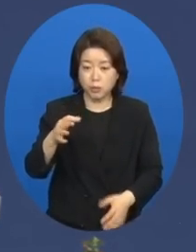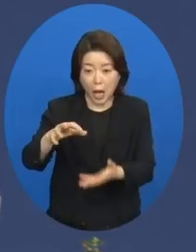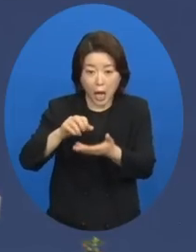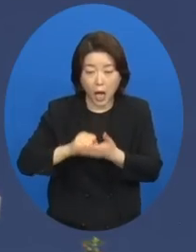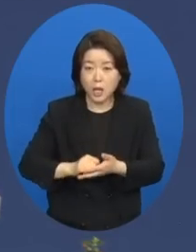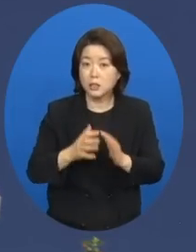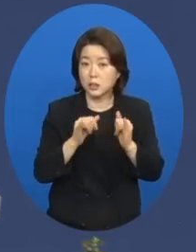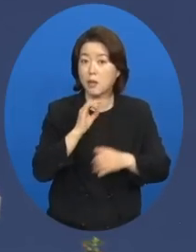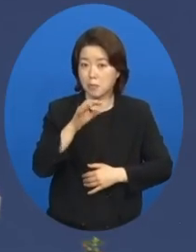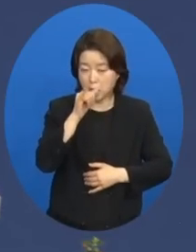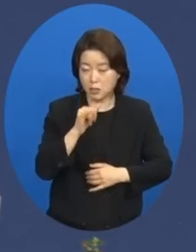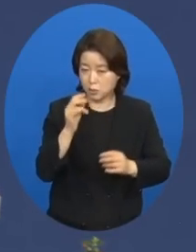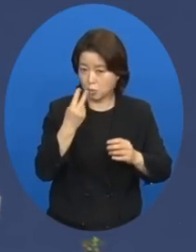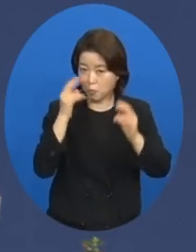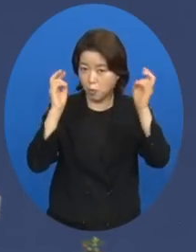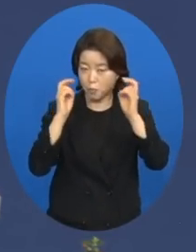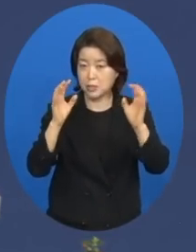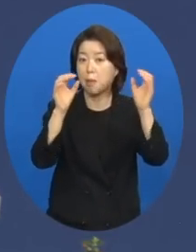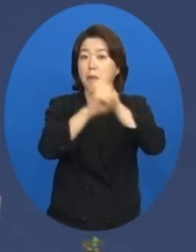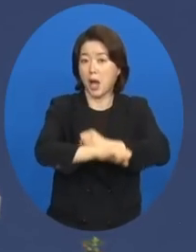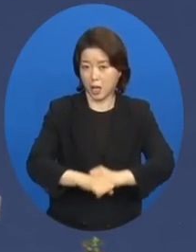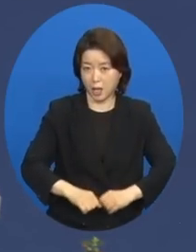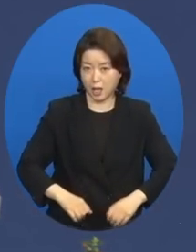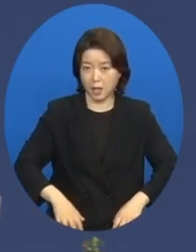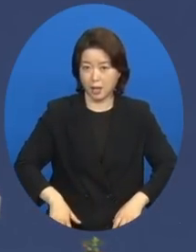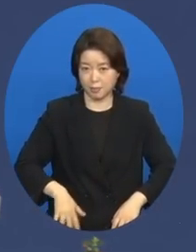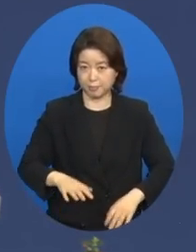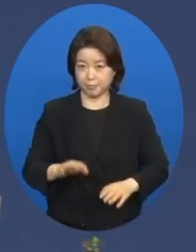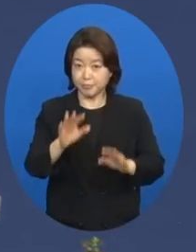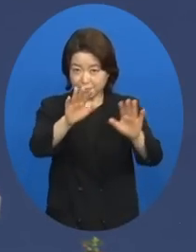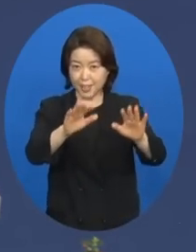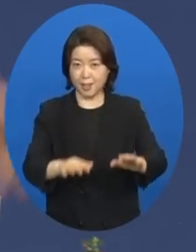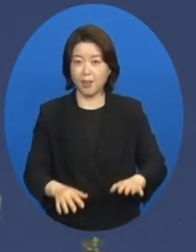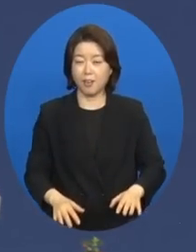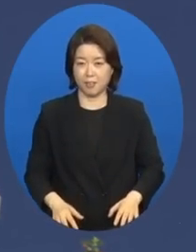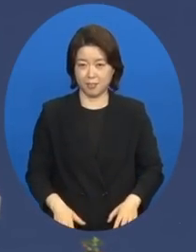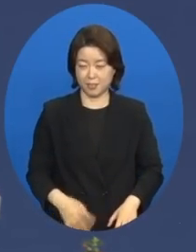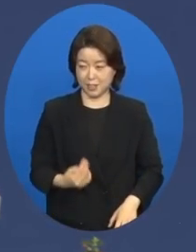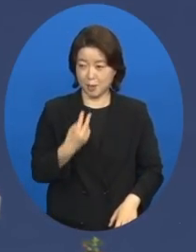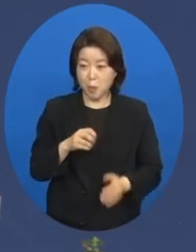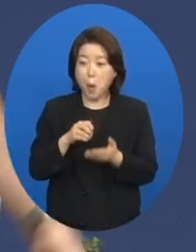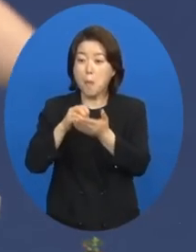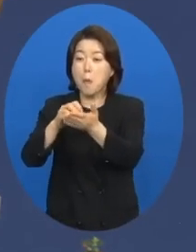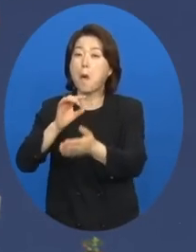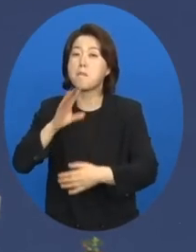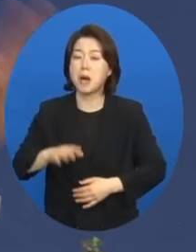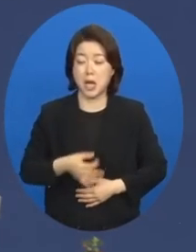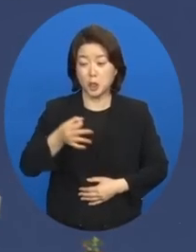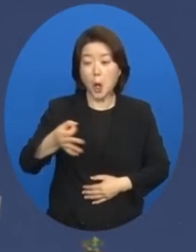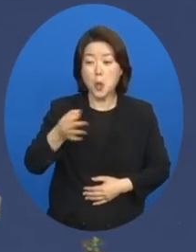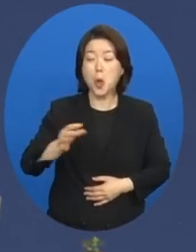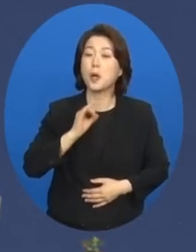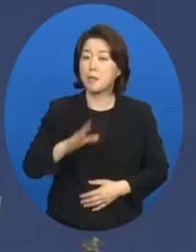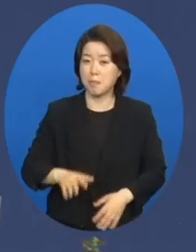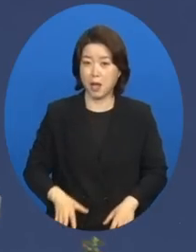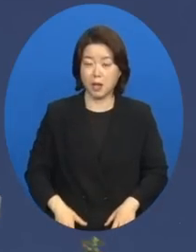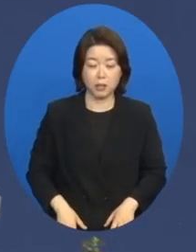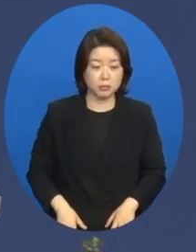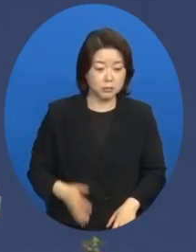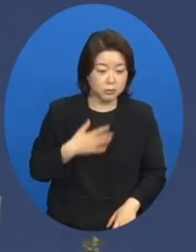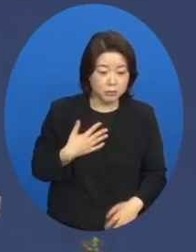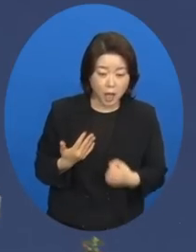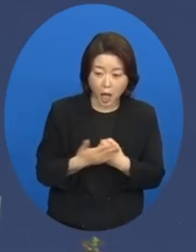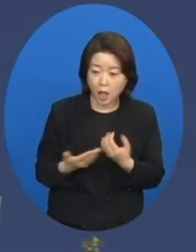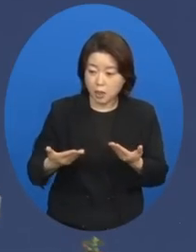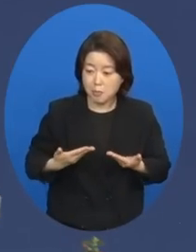있으면 보험회사 거둘라고 어떡하겠어요. 그러니까 다 이렇게 보험 들어만 놓고 꼬박꼬박 내면서 뭐가 있는지 그냥